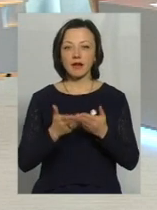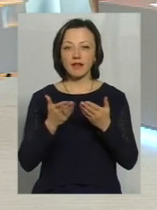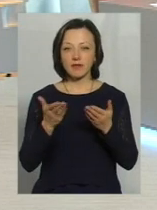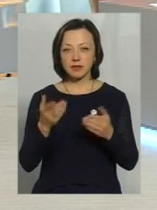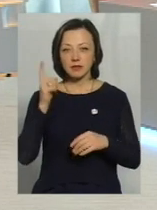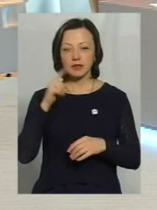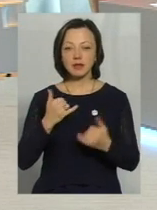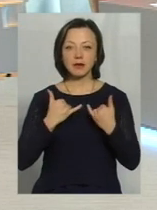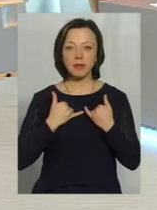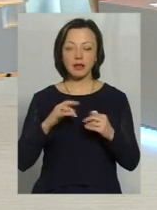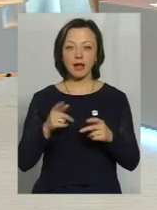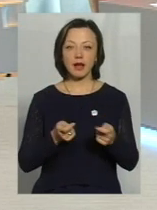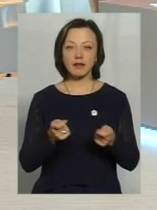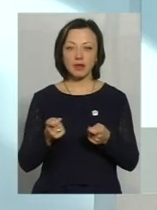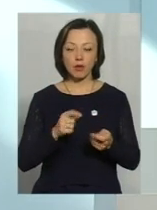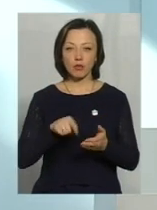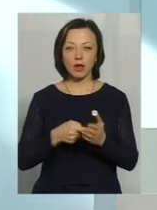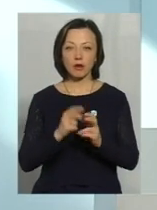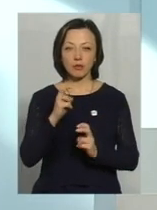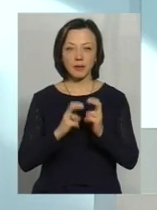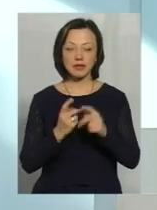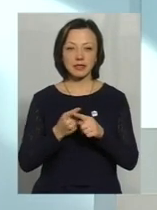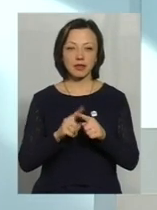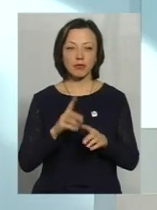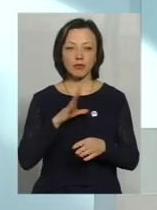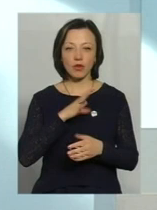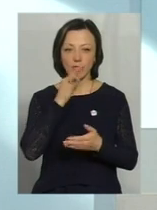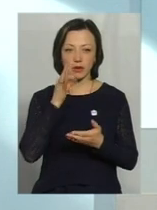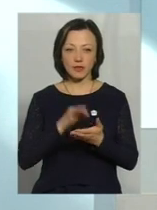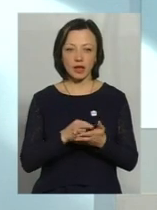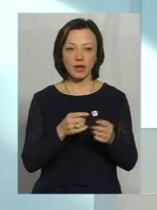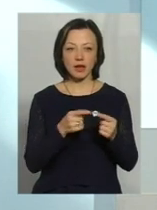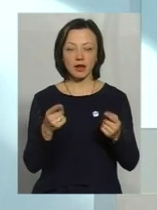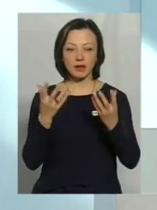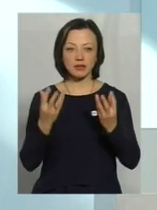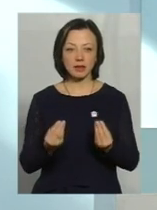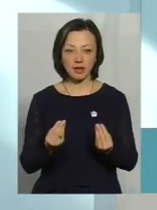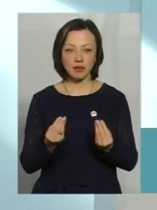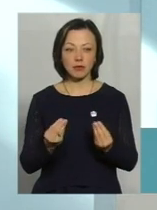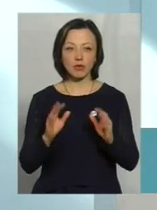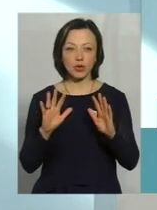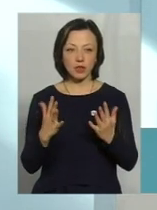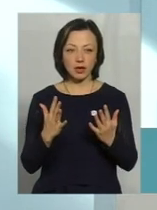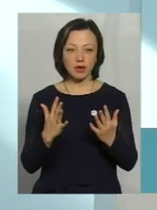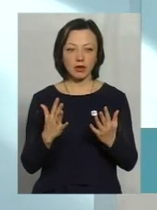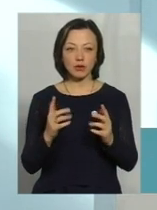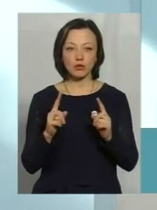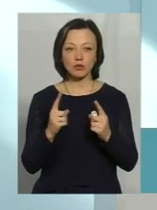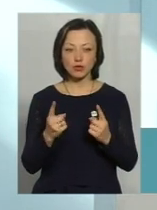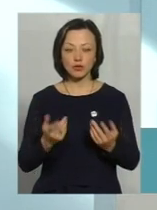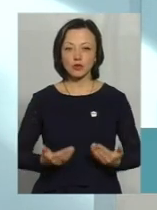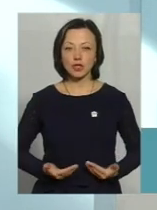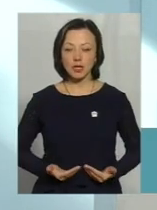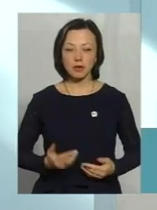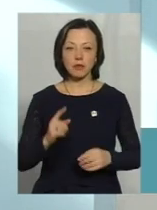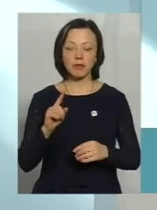для керівника комунального підприємства, це був дуже відповідальний день, це була відповідальна подія, тому що в житті